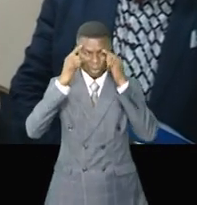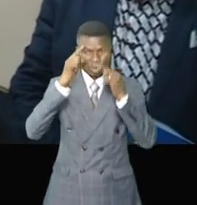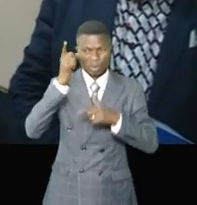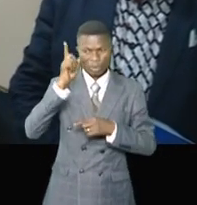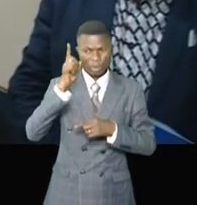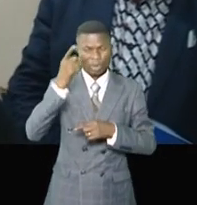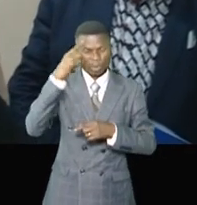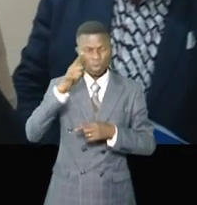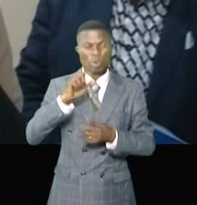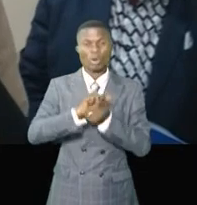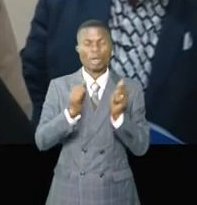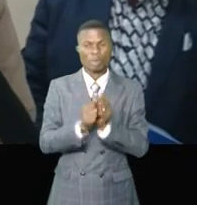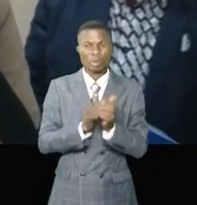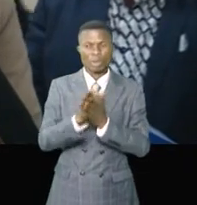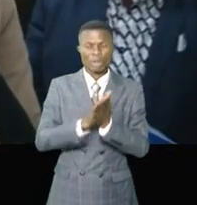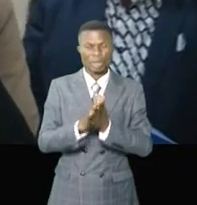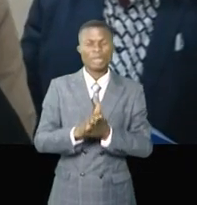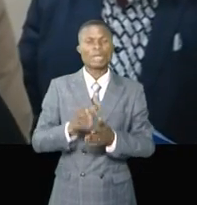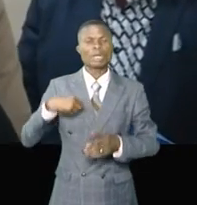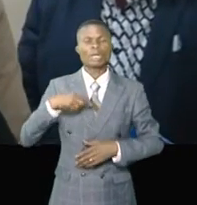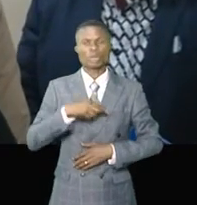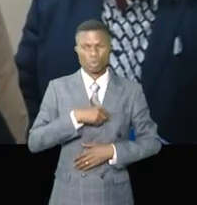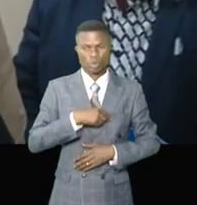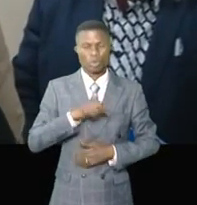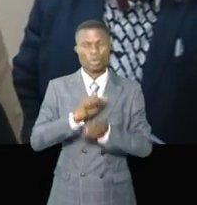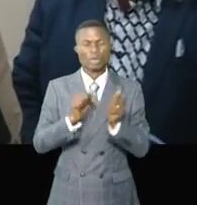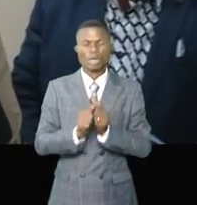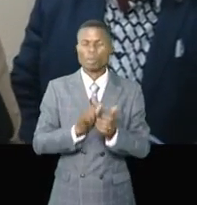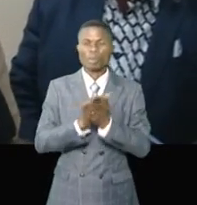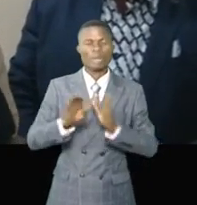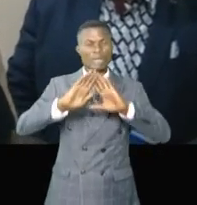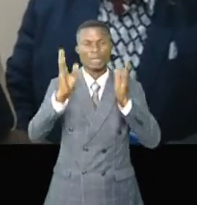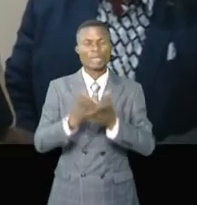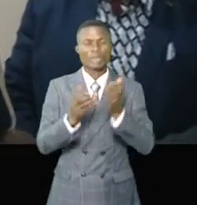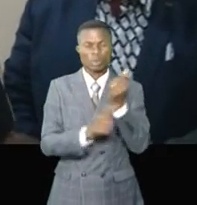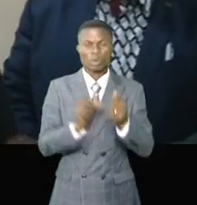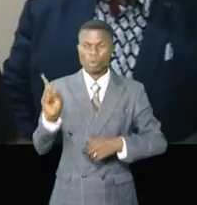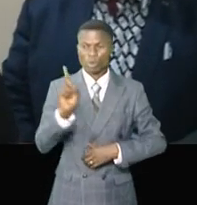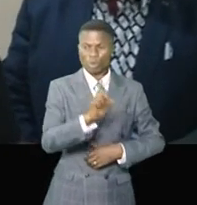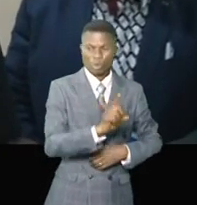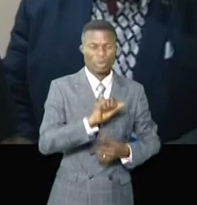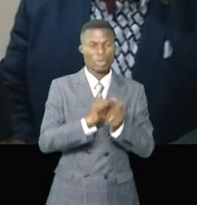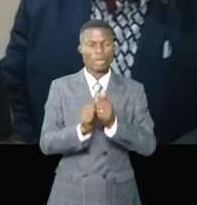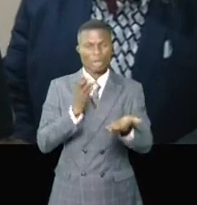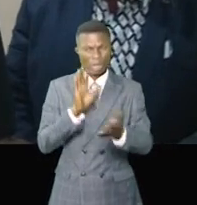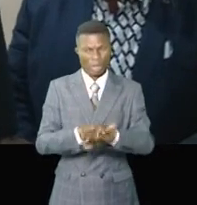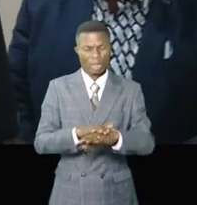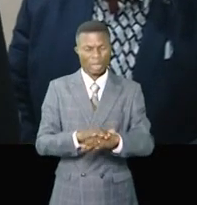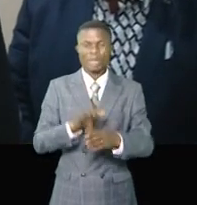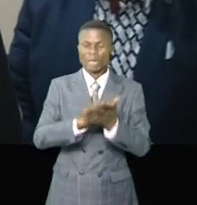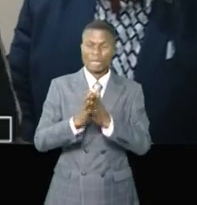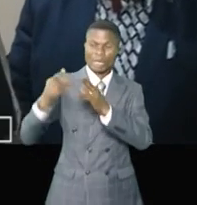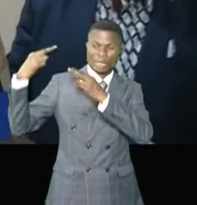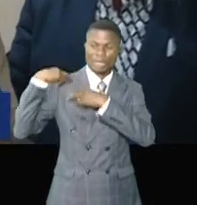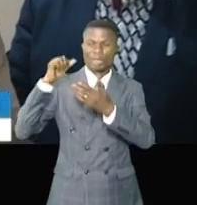ou le défi qui concerne notre secteur est un problème pour tous. Et que chacun, en ce qui le concerne, doit se l'approprier et